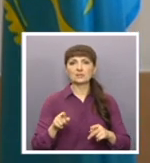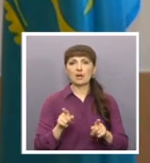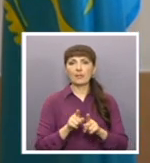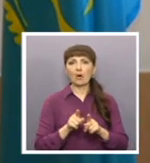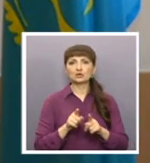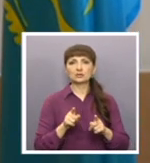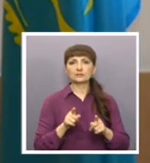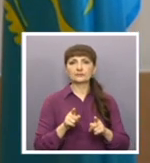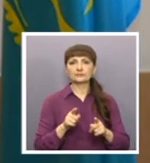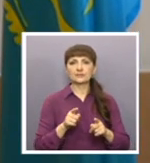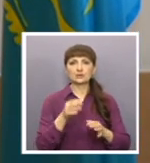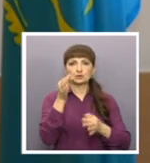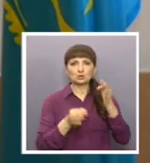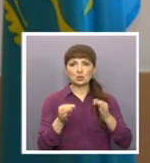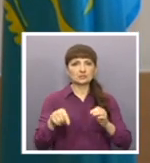от правосудия,